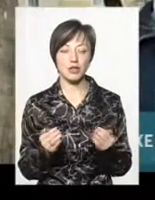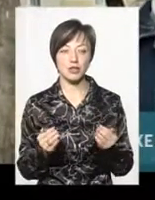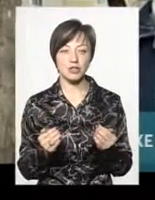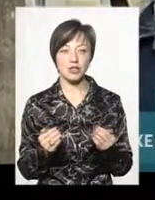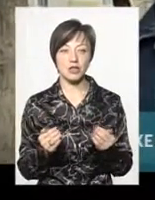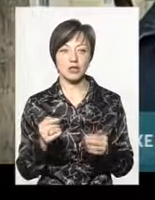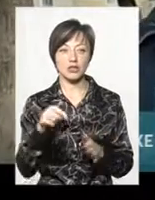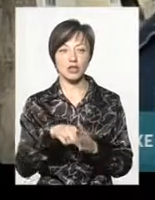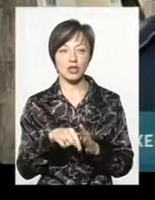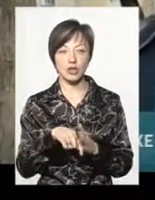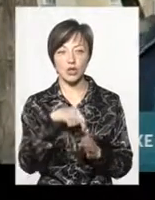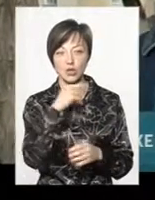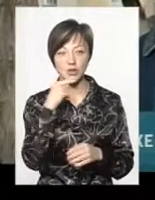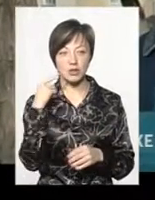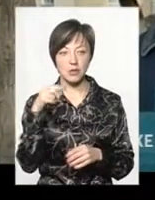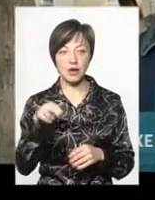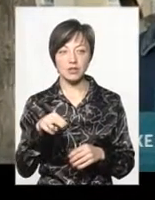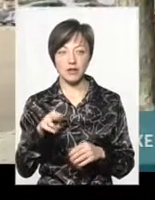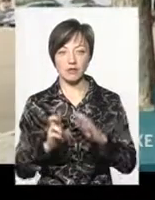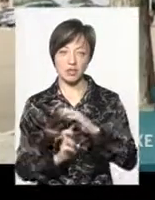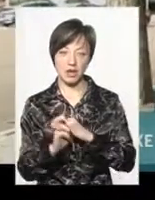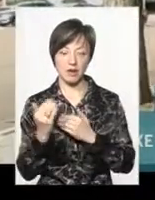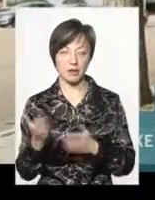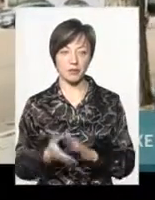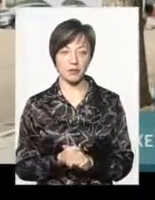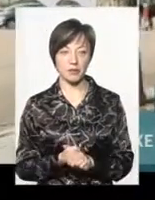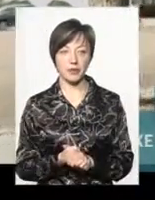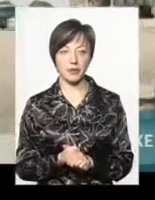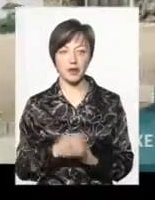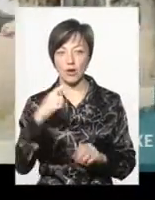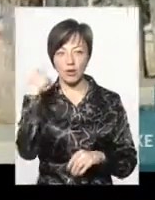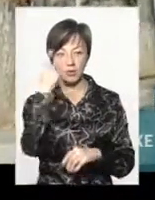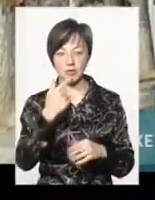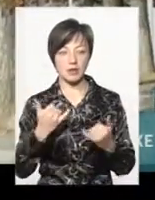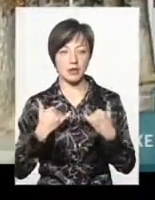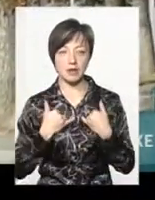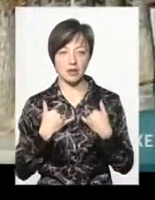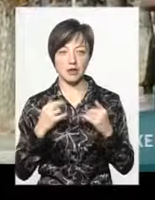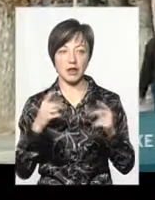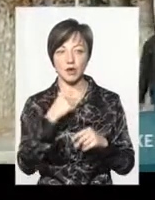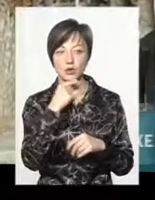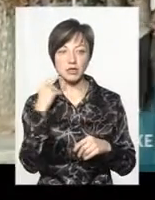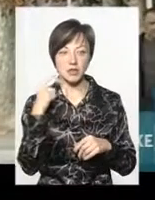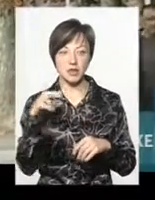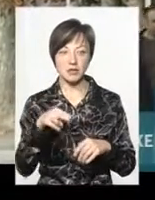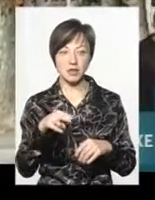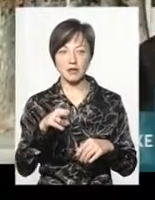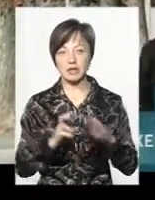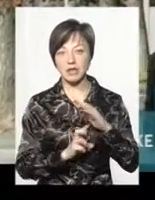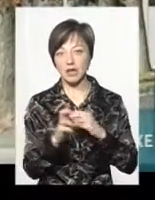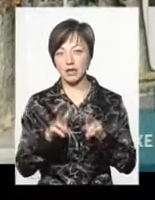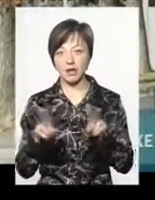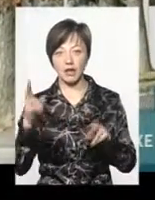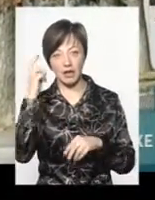ваги Російської православної церкви. Особисто для мене, як Російська православна церква, так